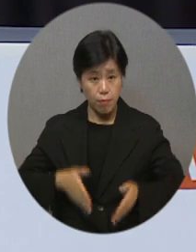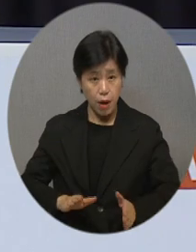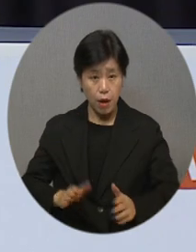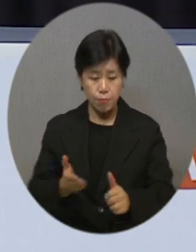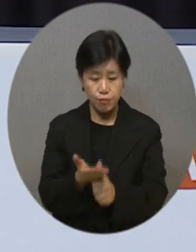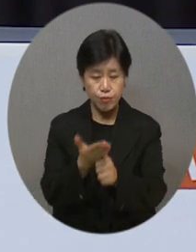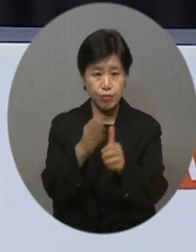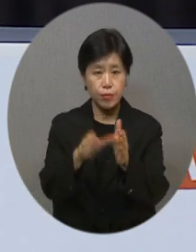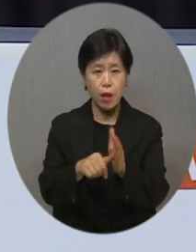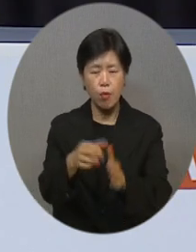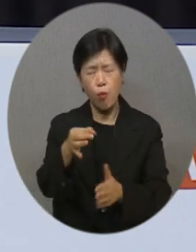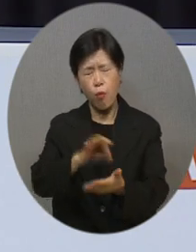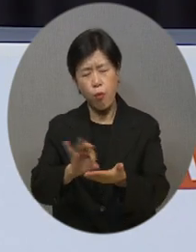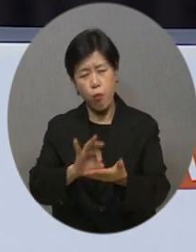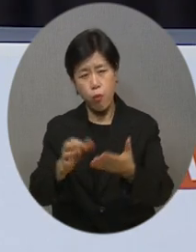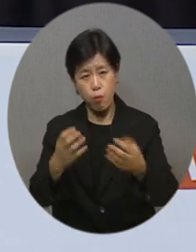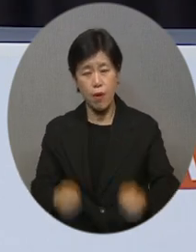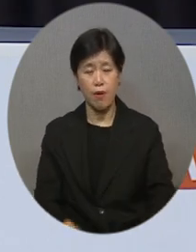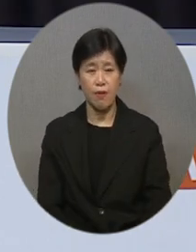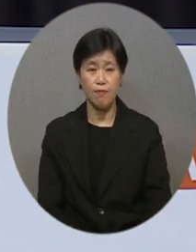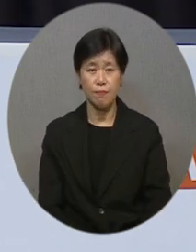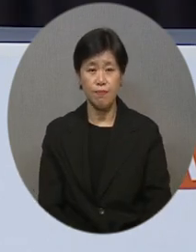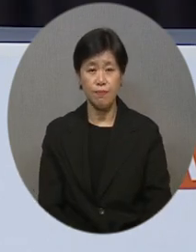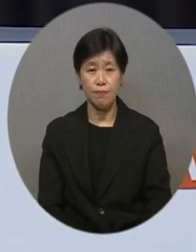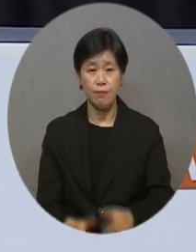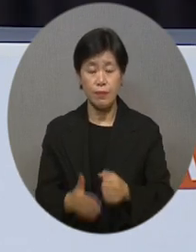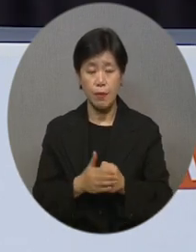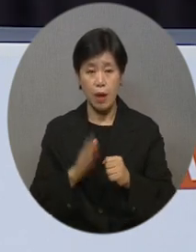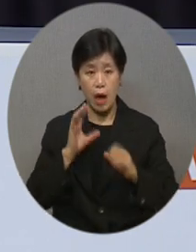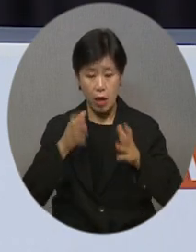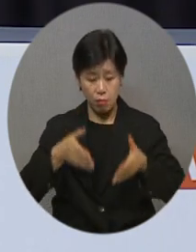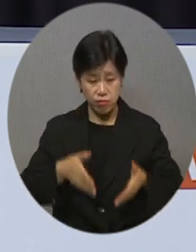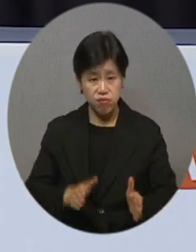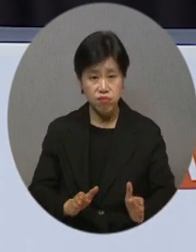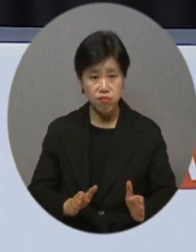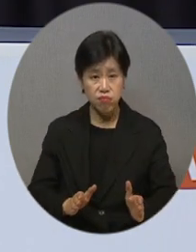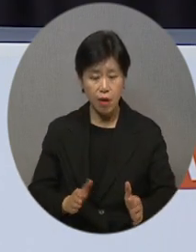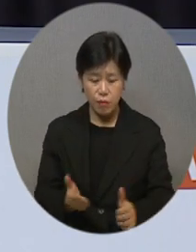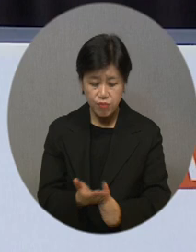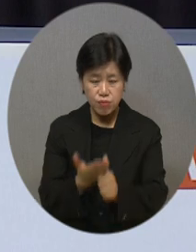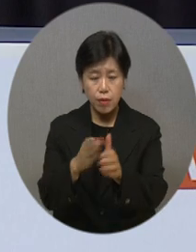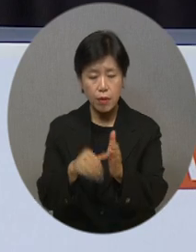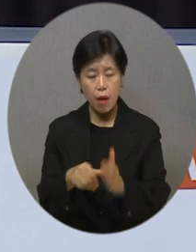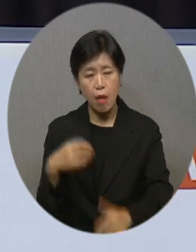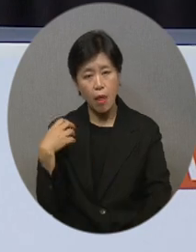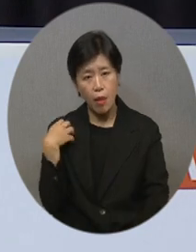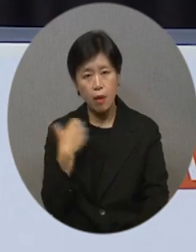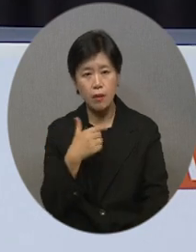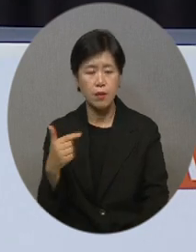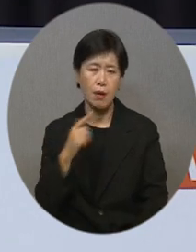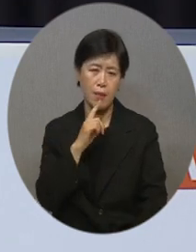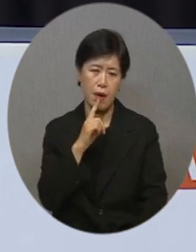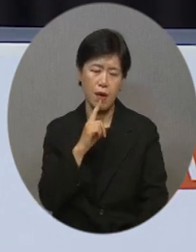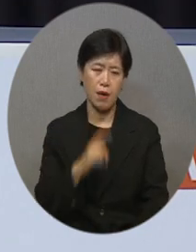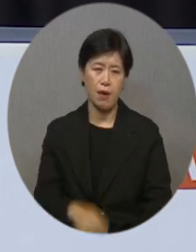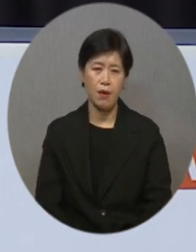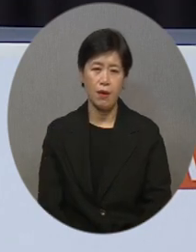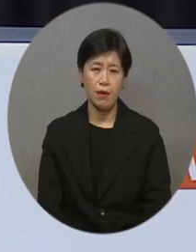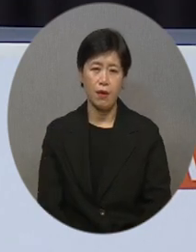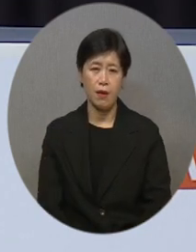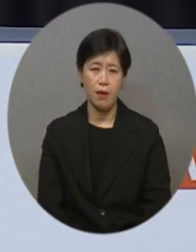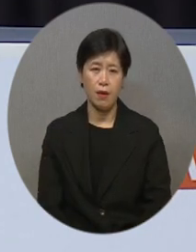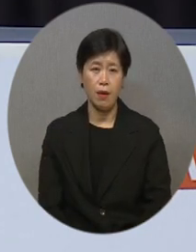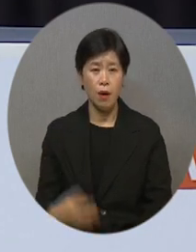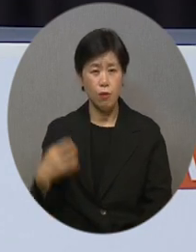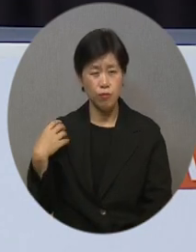들어갑니다. 이런 비용으로 아이를 안고 부담을 느끼는 신혼부부들이 많습니다. 이런